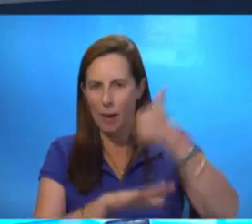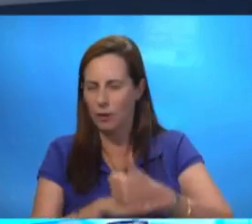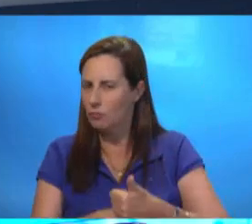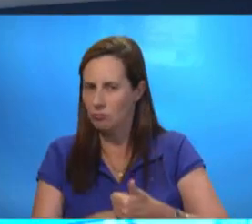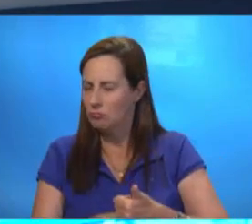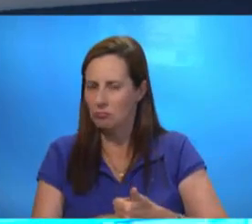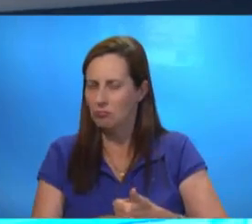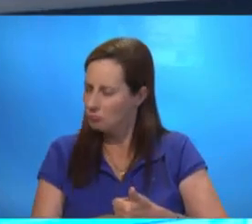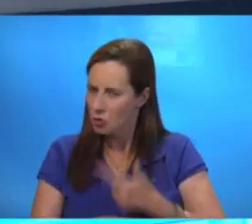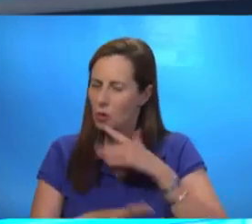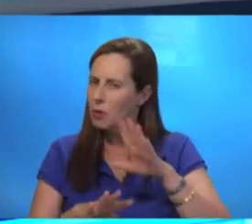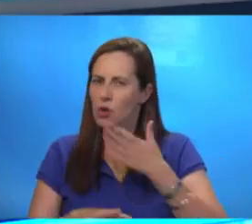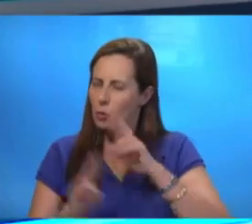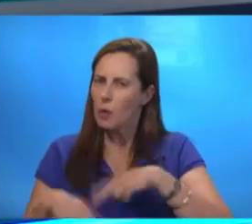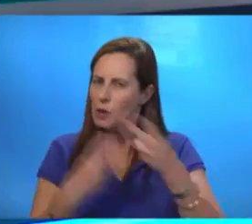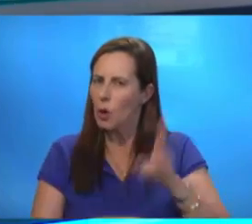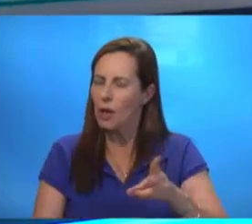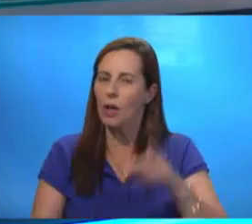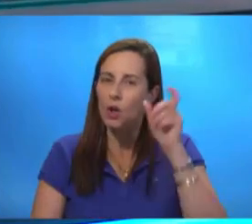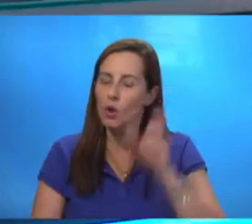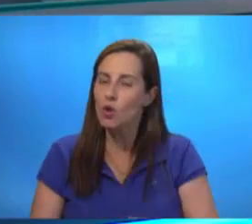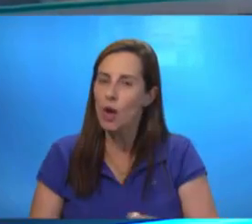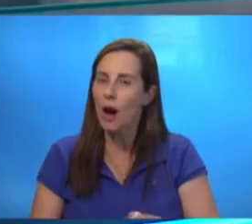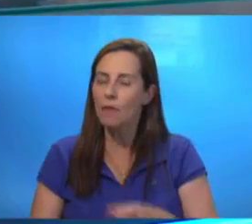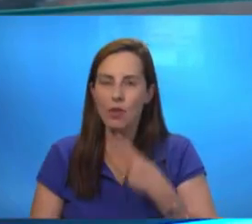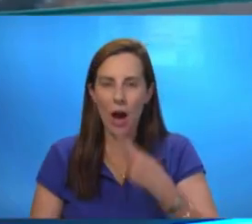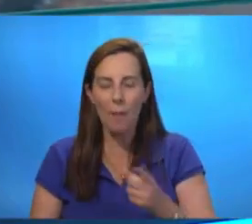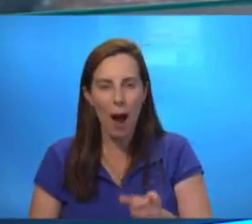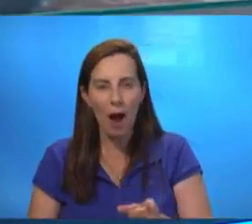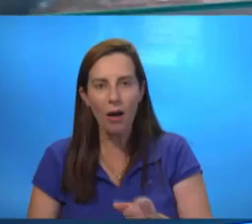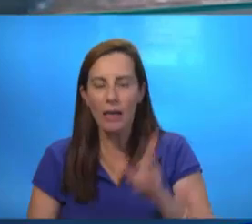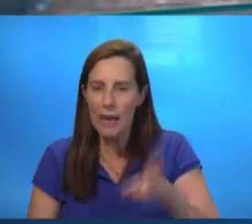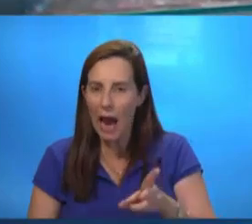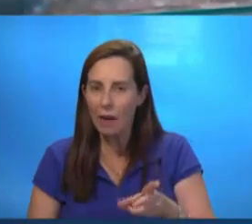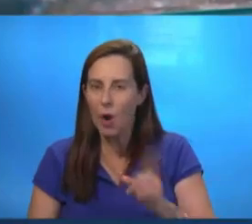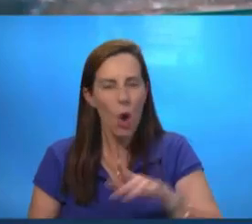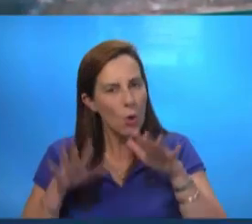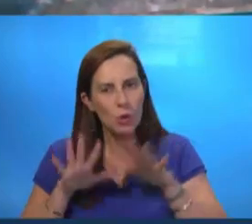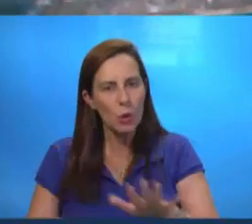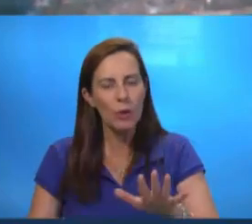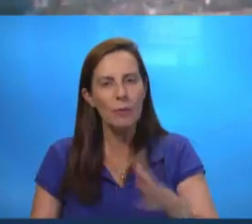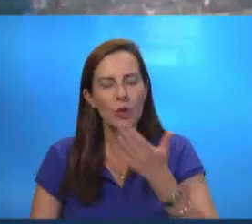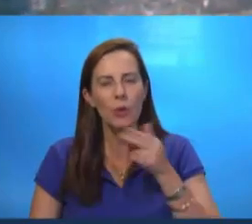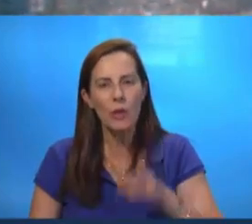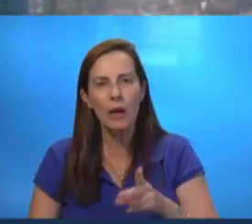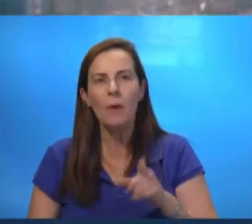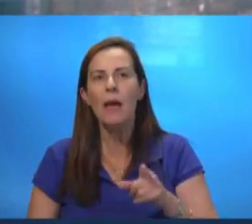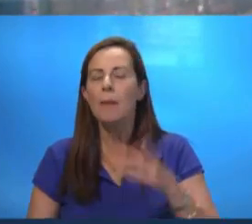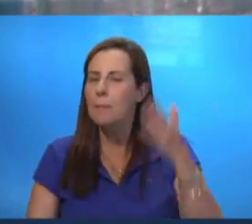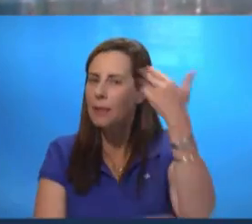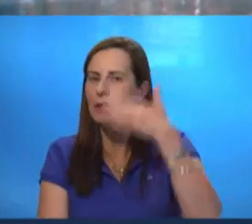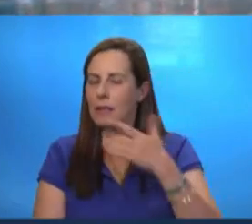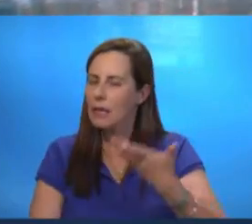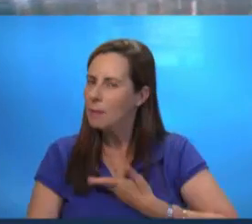תשובם של יהודים למדינה, תושב שיעי מבגדד שאומר לרועי קייס כי העיראקים לא שונאים את יהדות עיראק וכי מדינת ישראל קיבלה